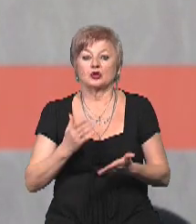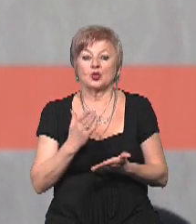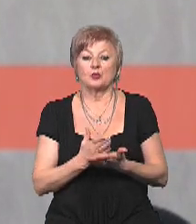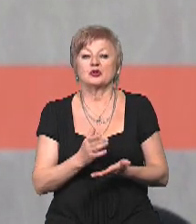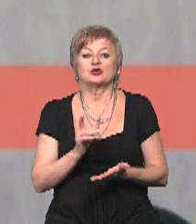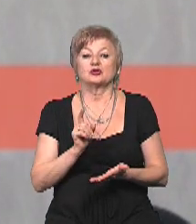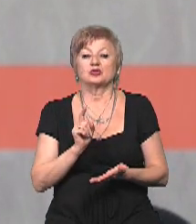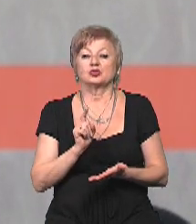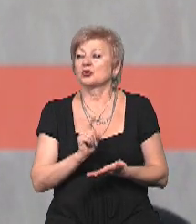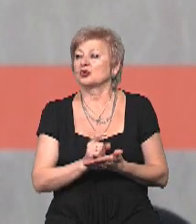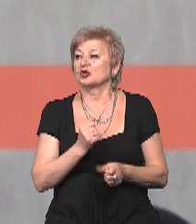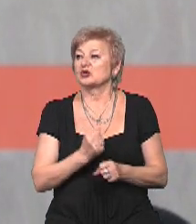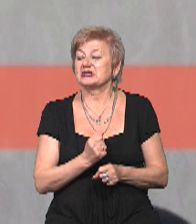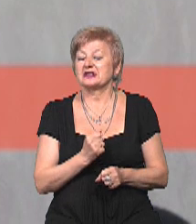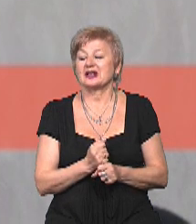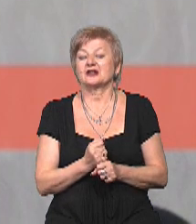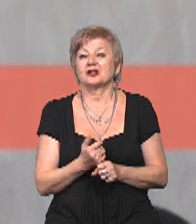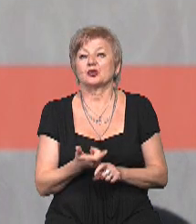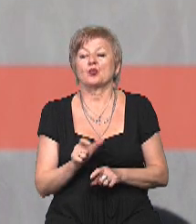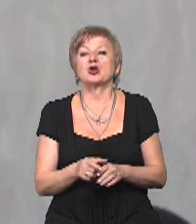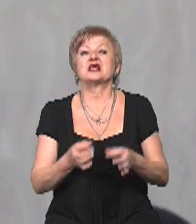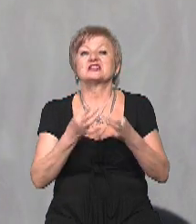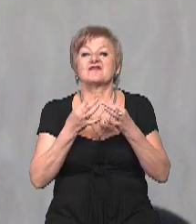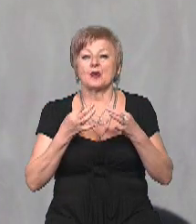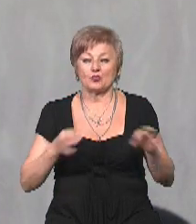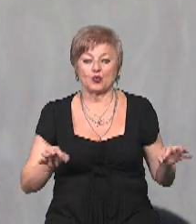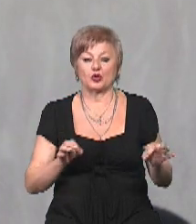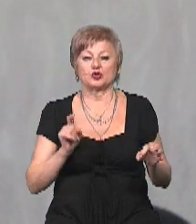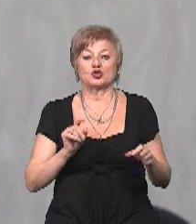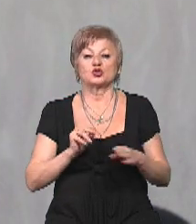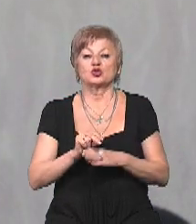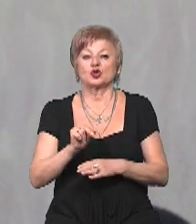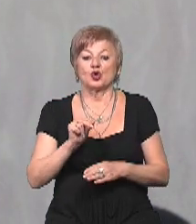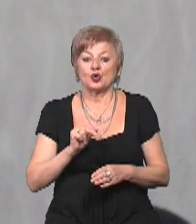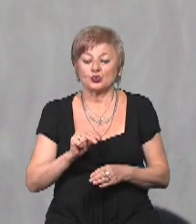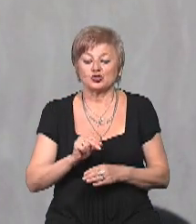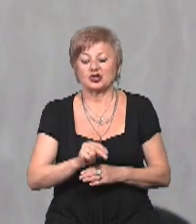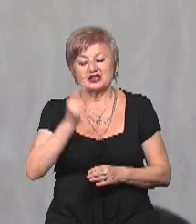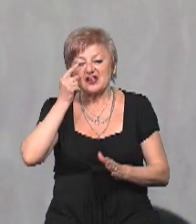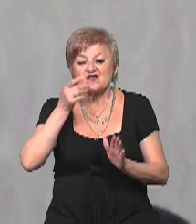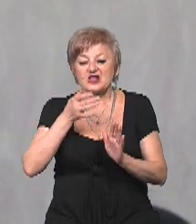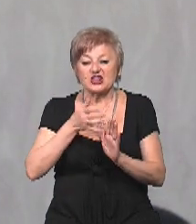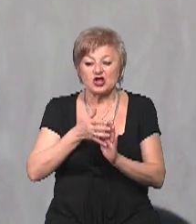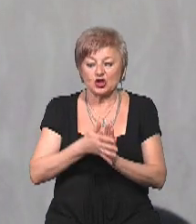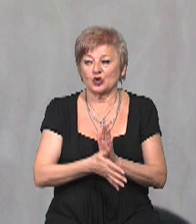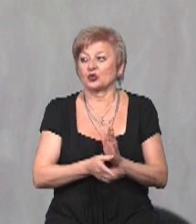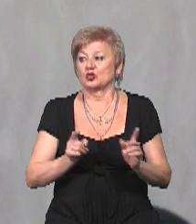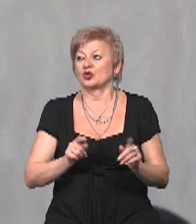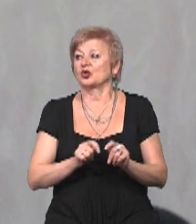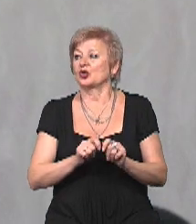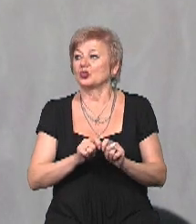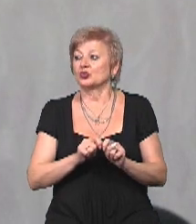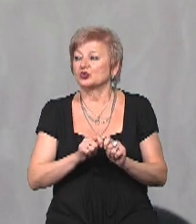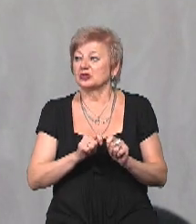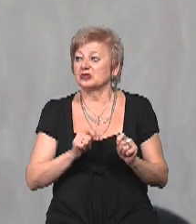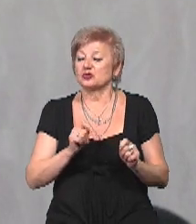зробити дитину більш вільною, яка може навчитися критично мислити, яка може спілкуватися в парі, яка